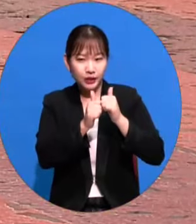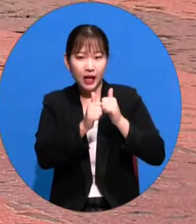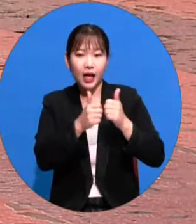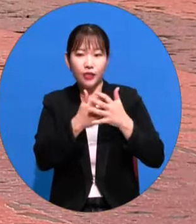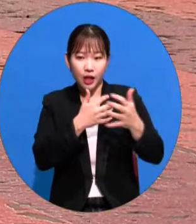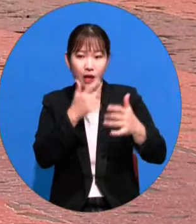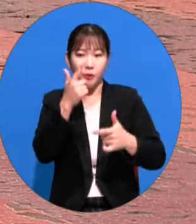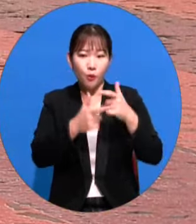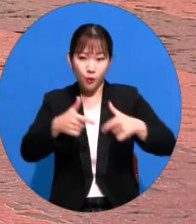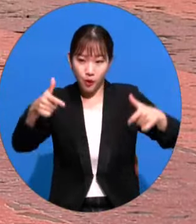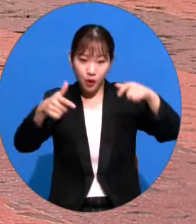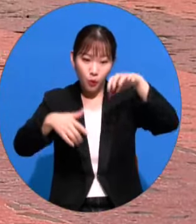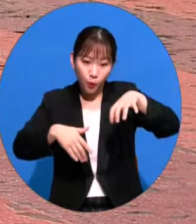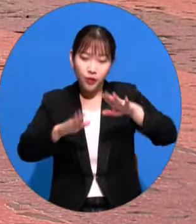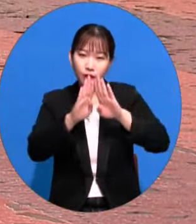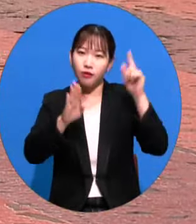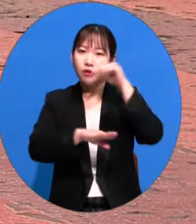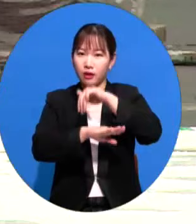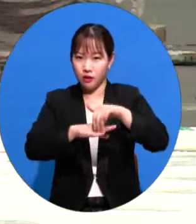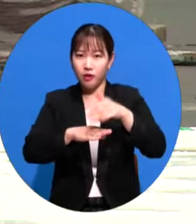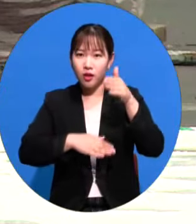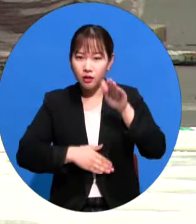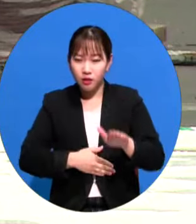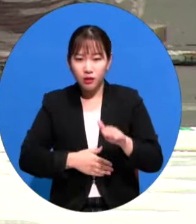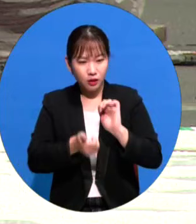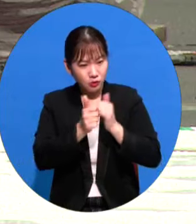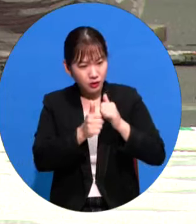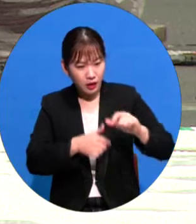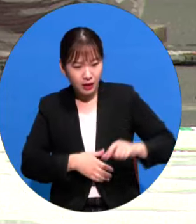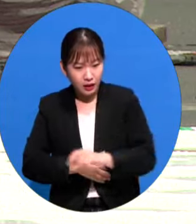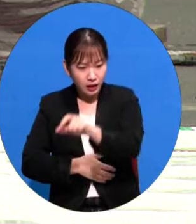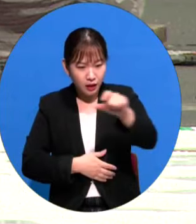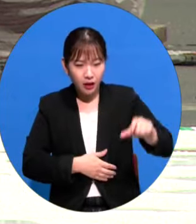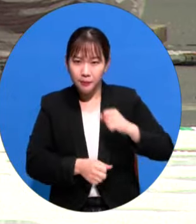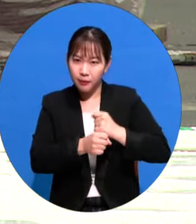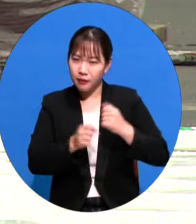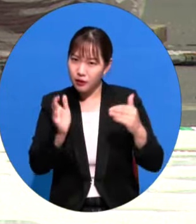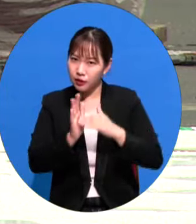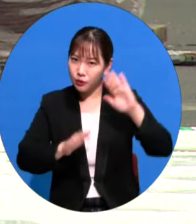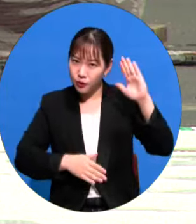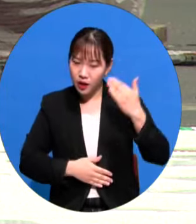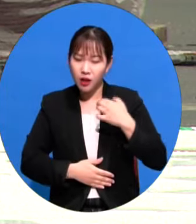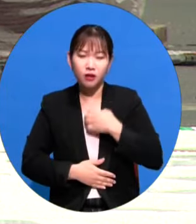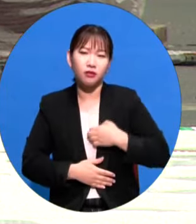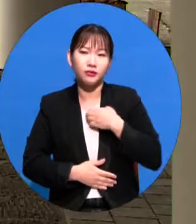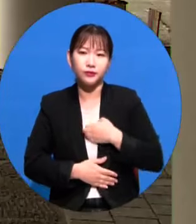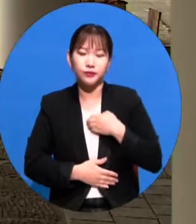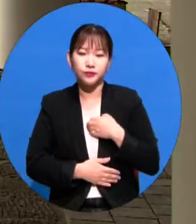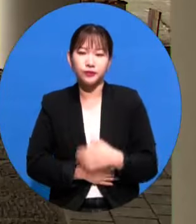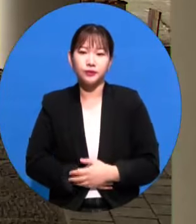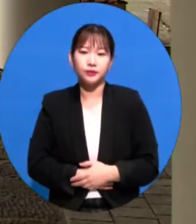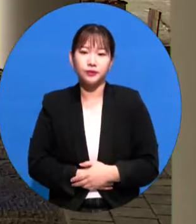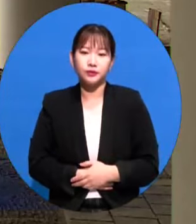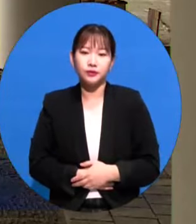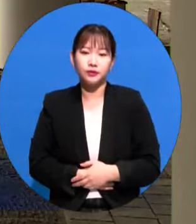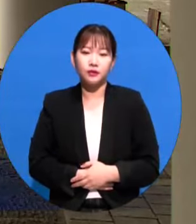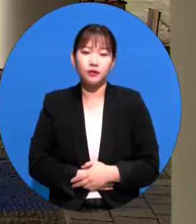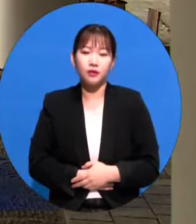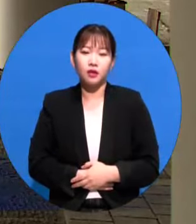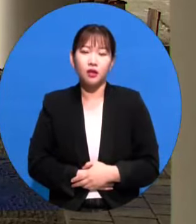육상경기대회가 목포종합경기장에서 열릴 예정인데 육상 트랙 설치가 마무리될 수 있을지 걱정입니다.